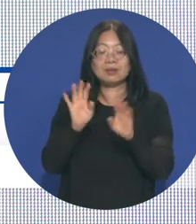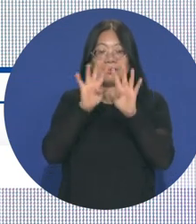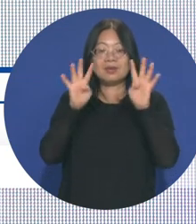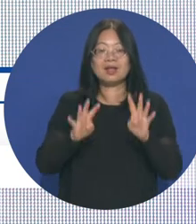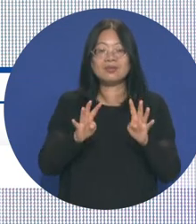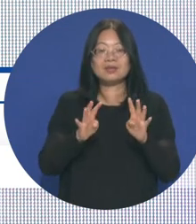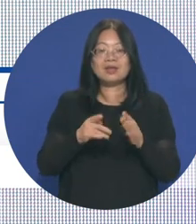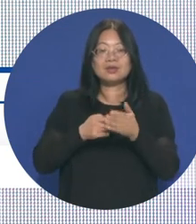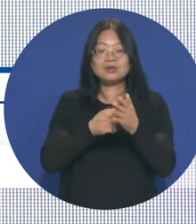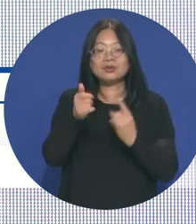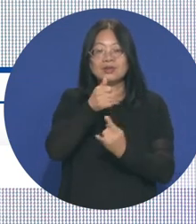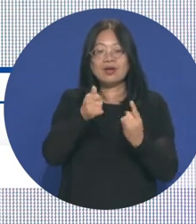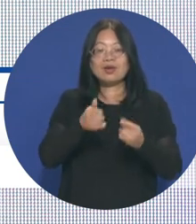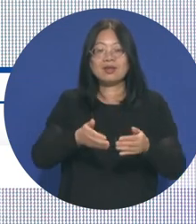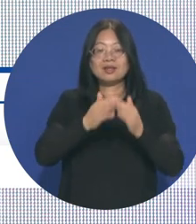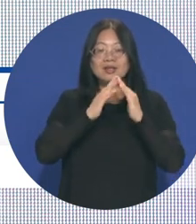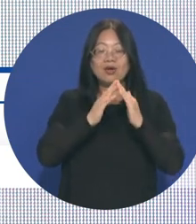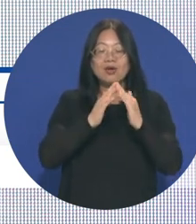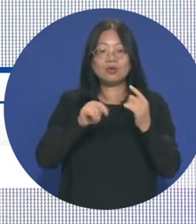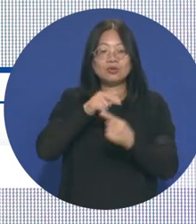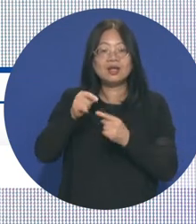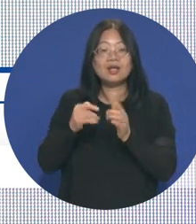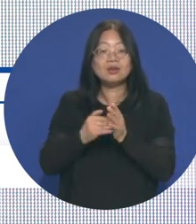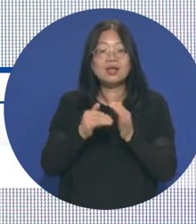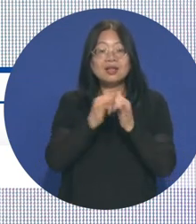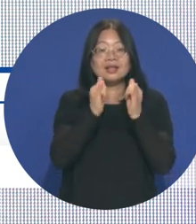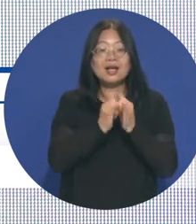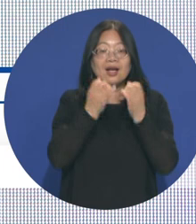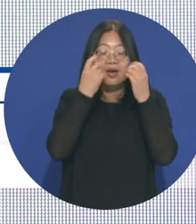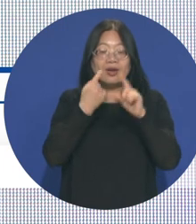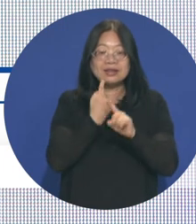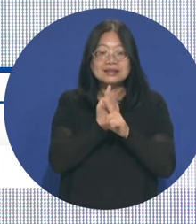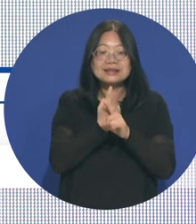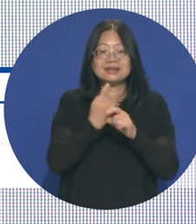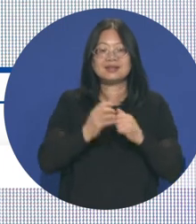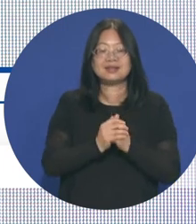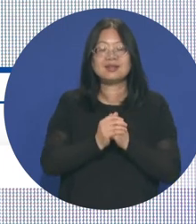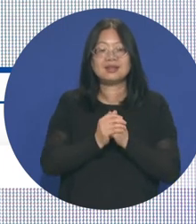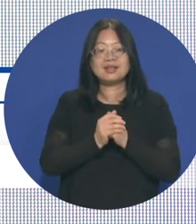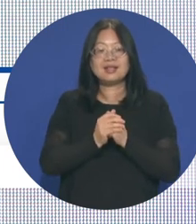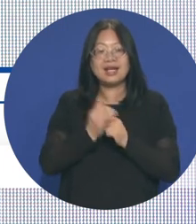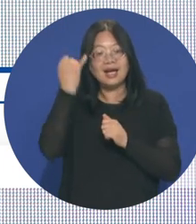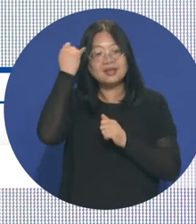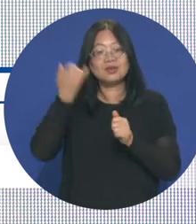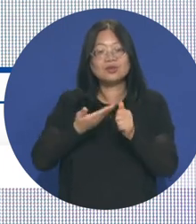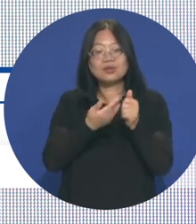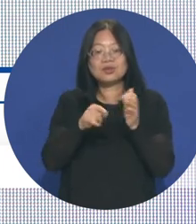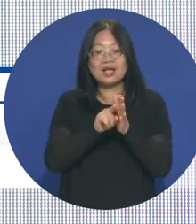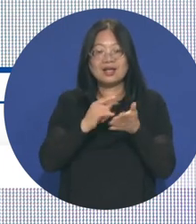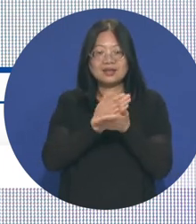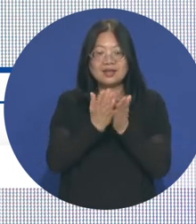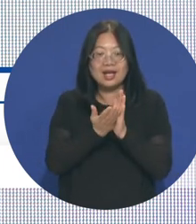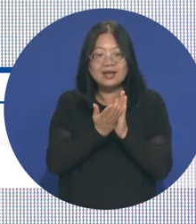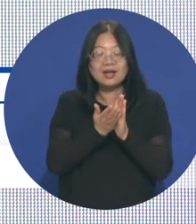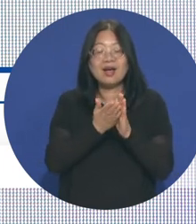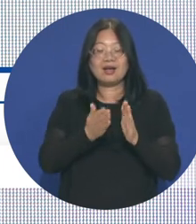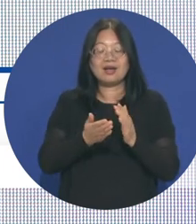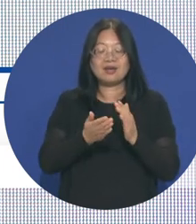추진위원회를 구성해서 운영했으며 사회혁신 인사이트 제시를 위해서 다양한 현장의 의견을